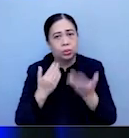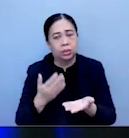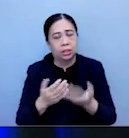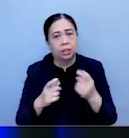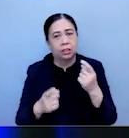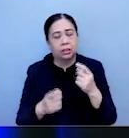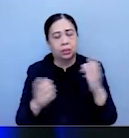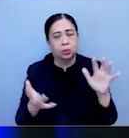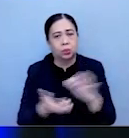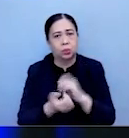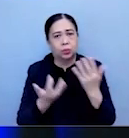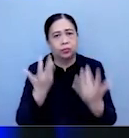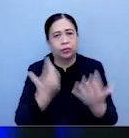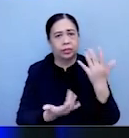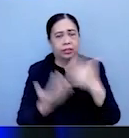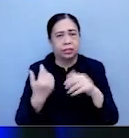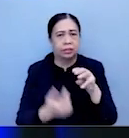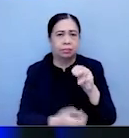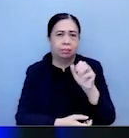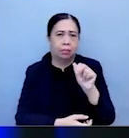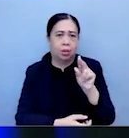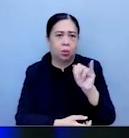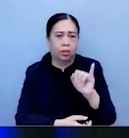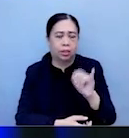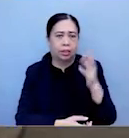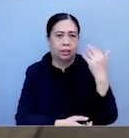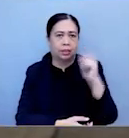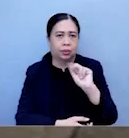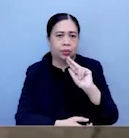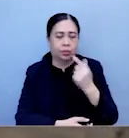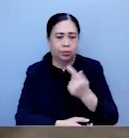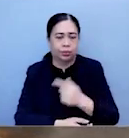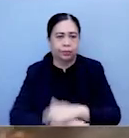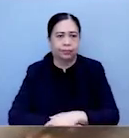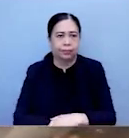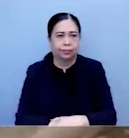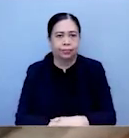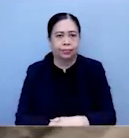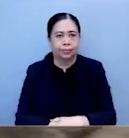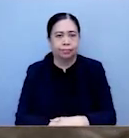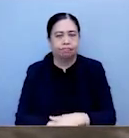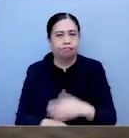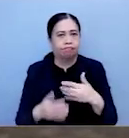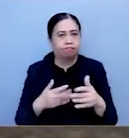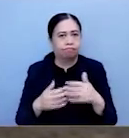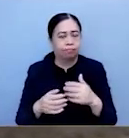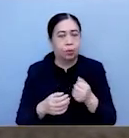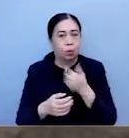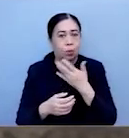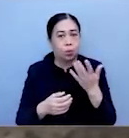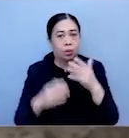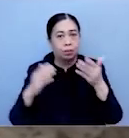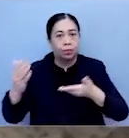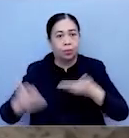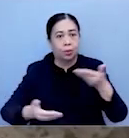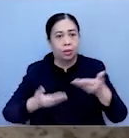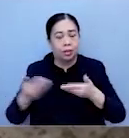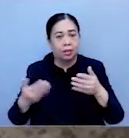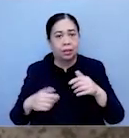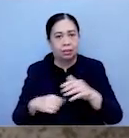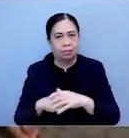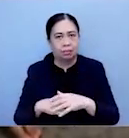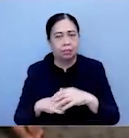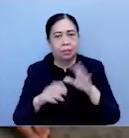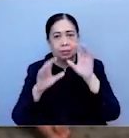the devastating wildfires in Maui last August. Sa kabila ng mainit na pagtanggap ng mga kababayan natin dito kay